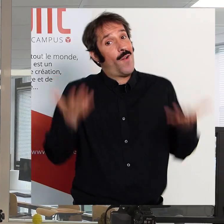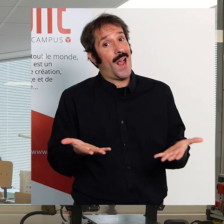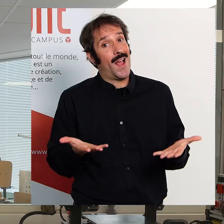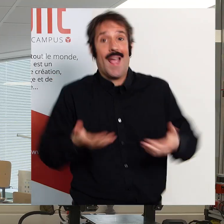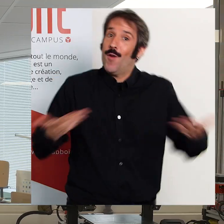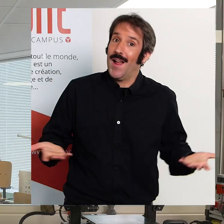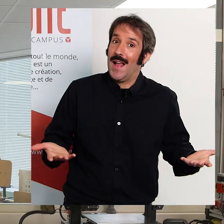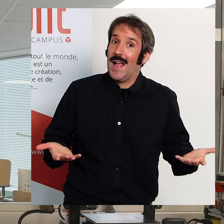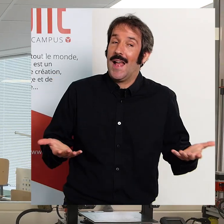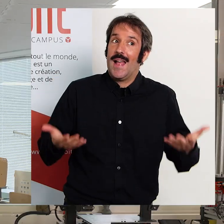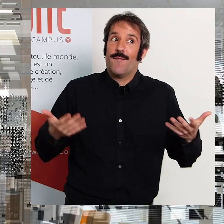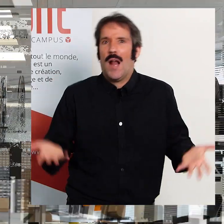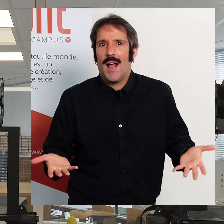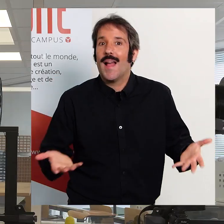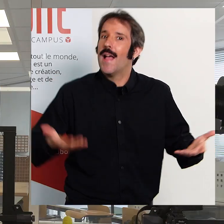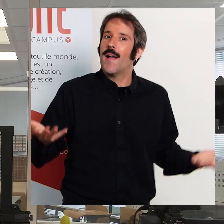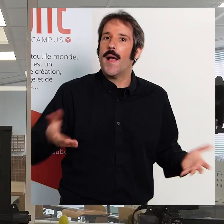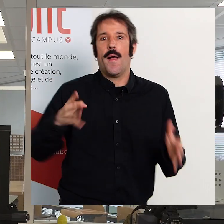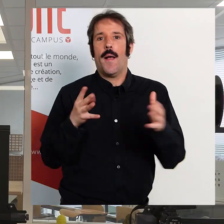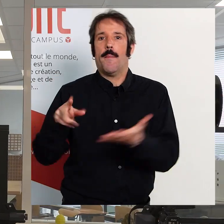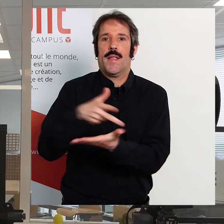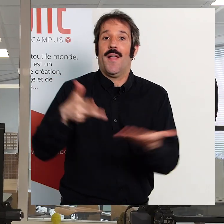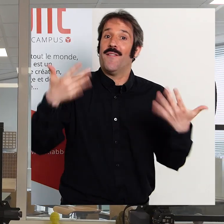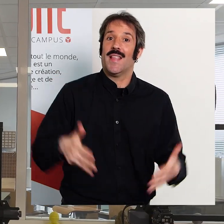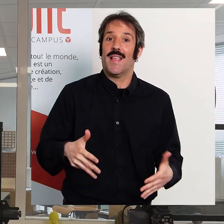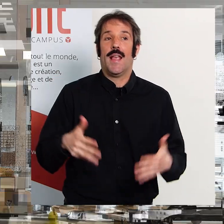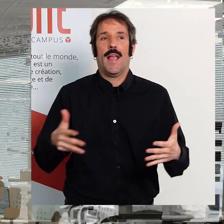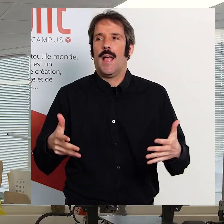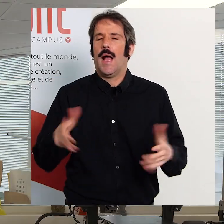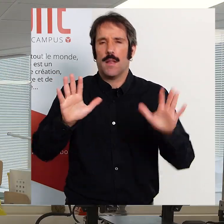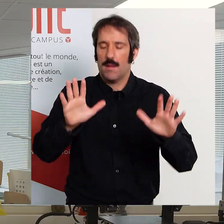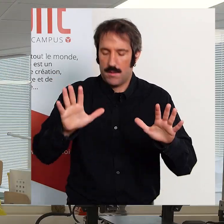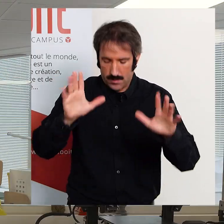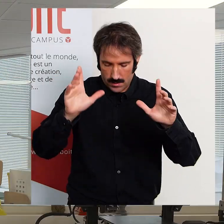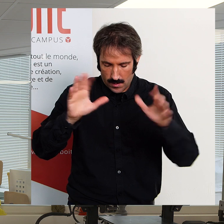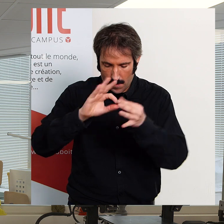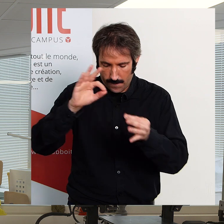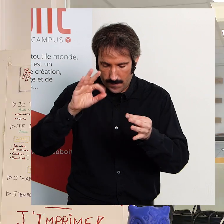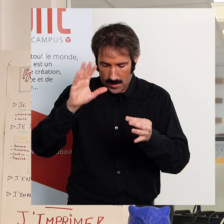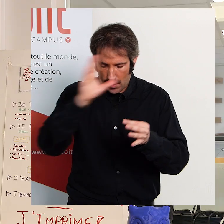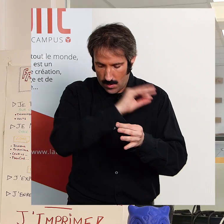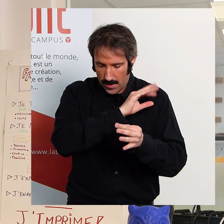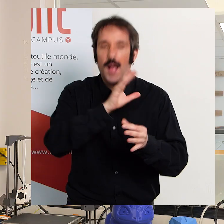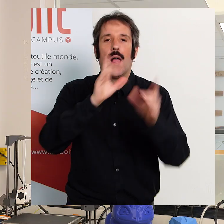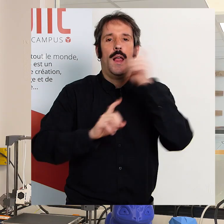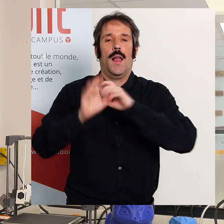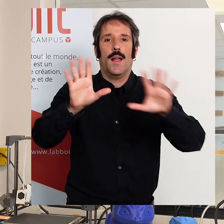Et voilà, et voilà, et voilà, et voilà, notre impression est maintenant terminée. Attends, j'ai perdu le fil, je